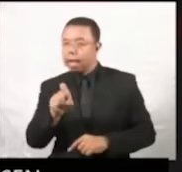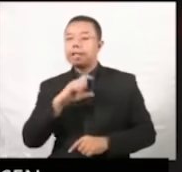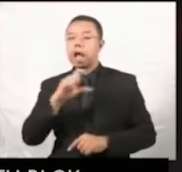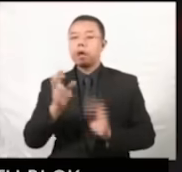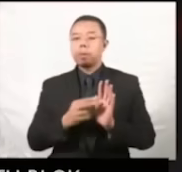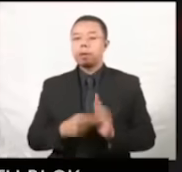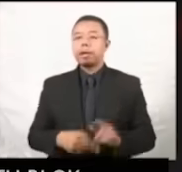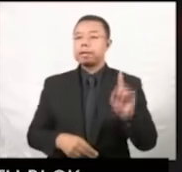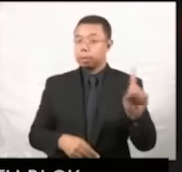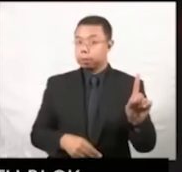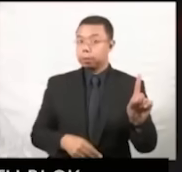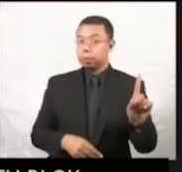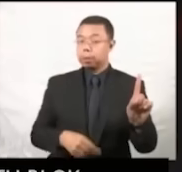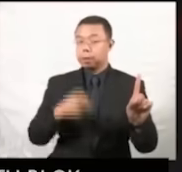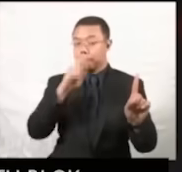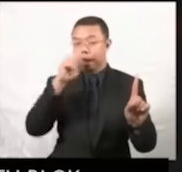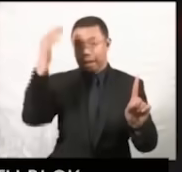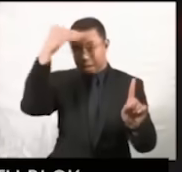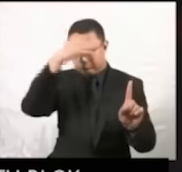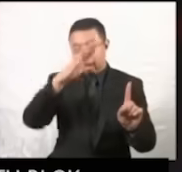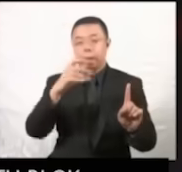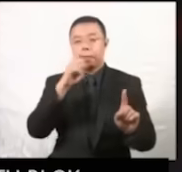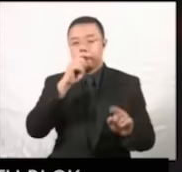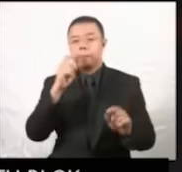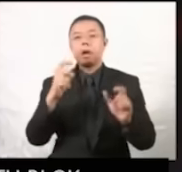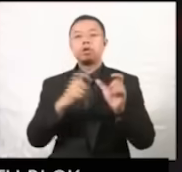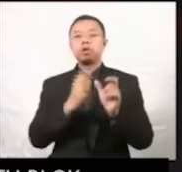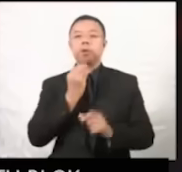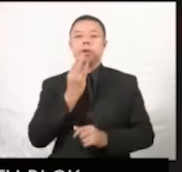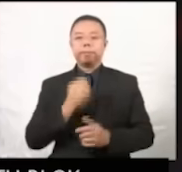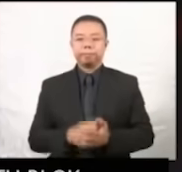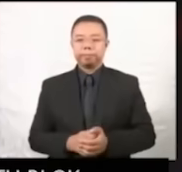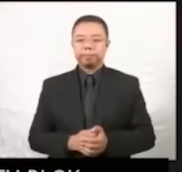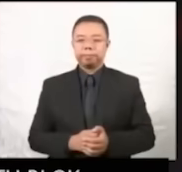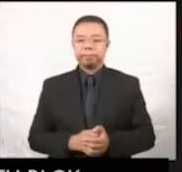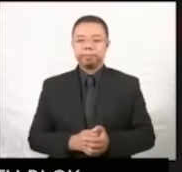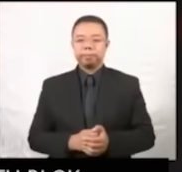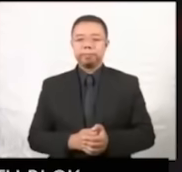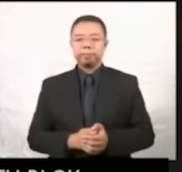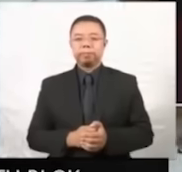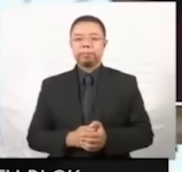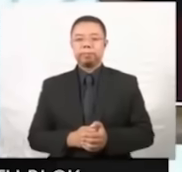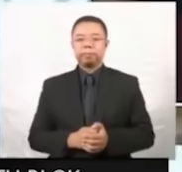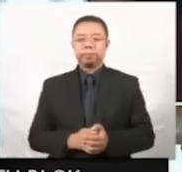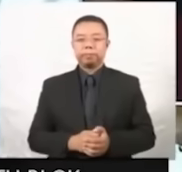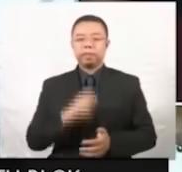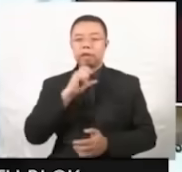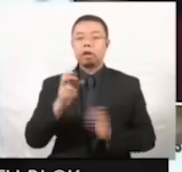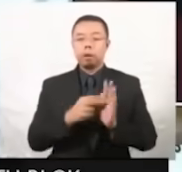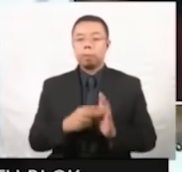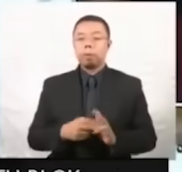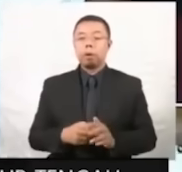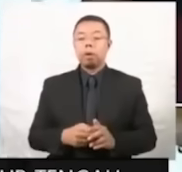pasangan calon nomor urut 1 Bapak Ridwan Kamil dan Bapak suswono dan Pasangan calon